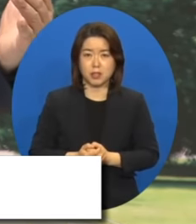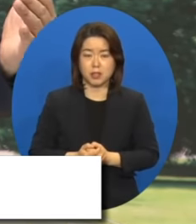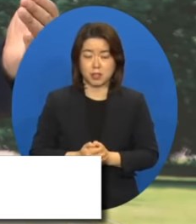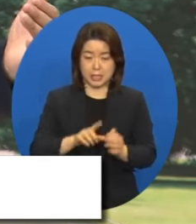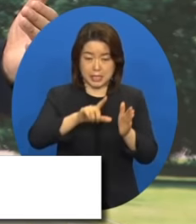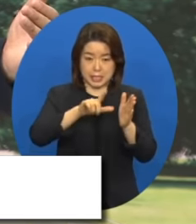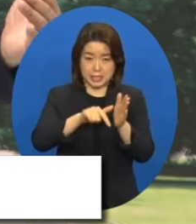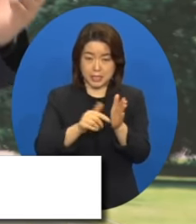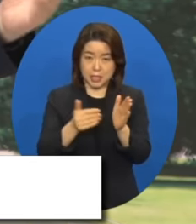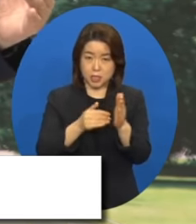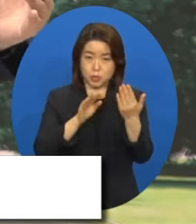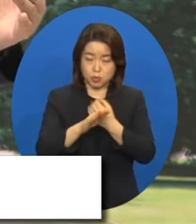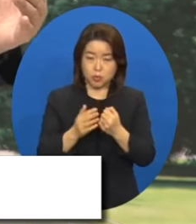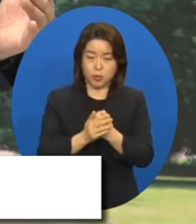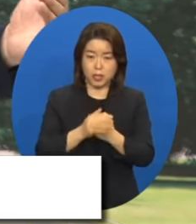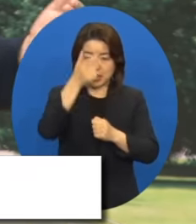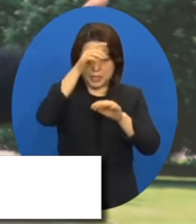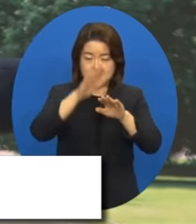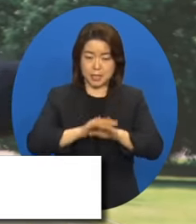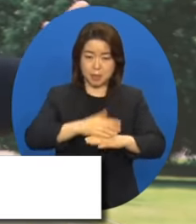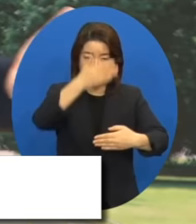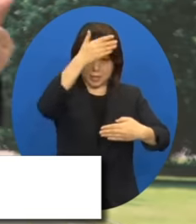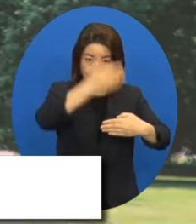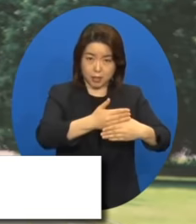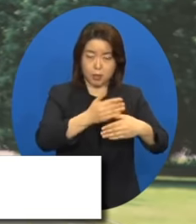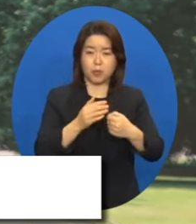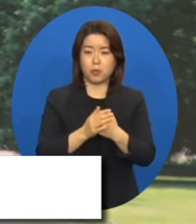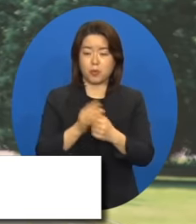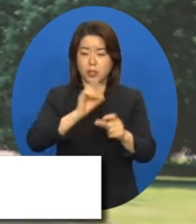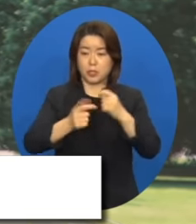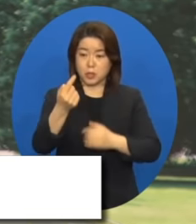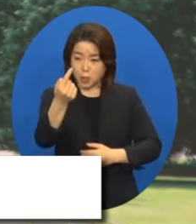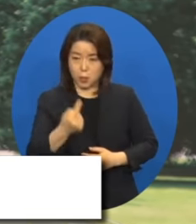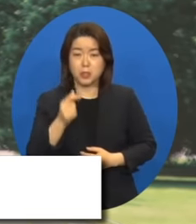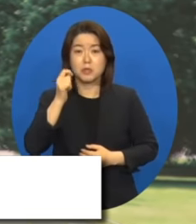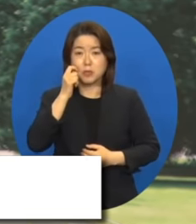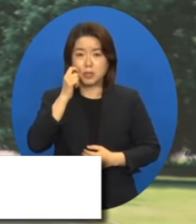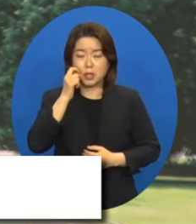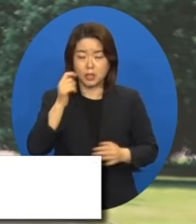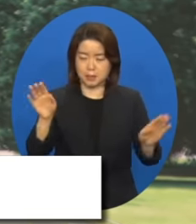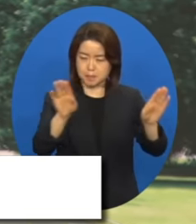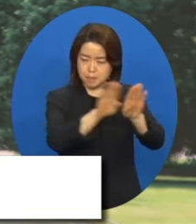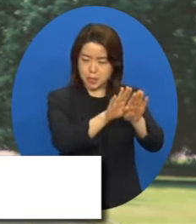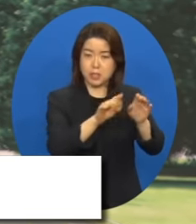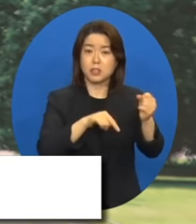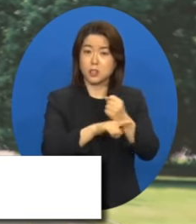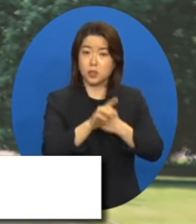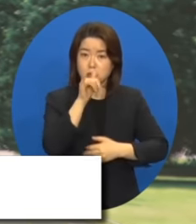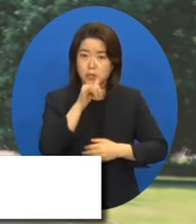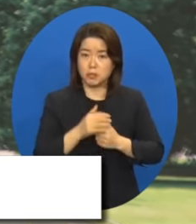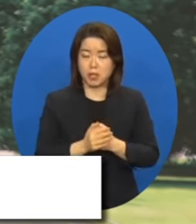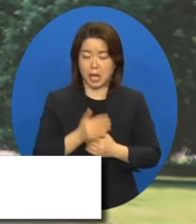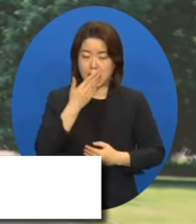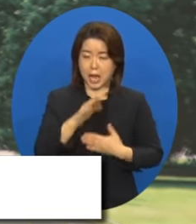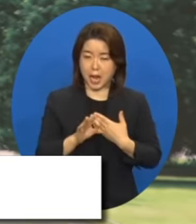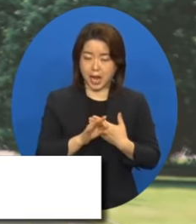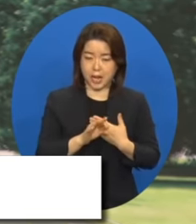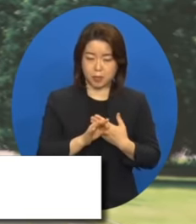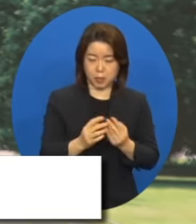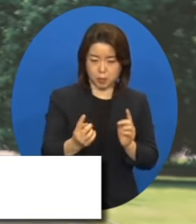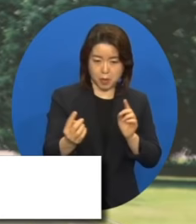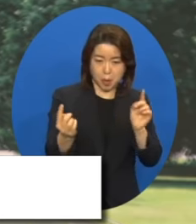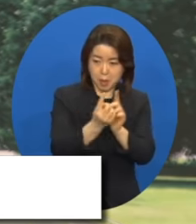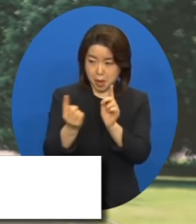시간이 딱 되면 예배당 문을 닫고 더 이상 본당에 들어오지 못하게 하는 이유, 가능하면 접촉을 적게